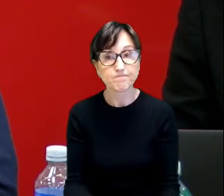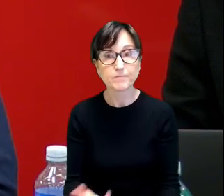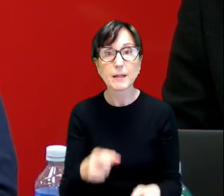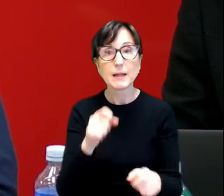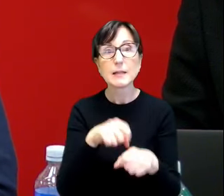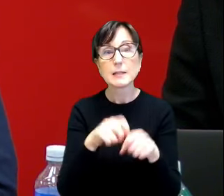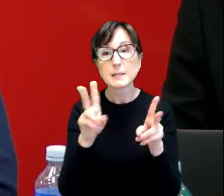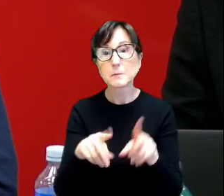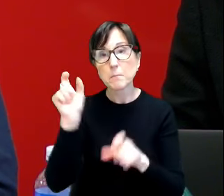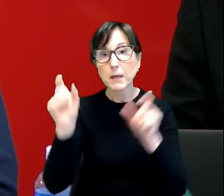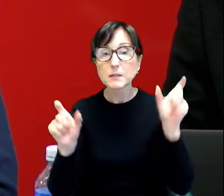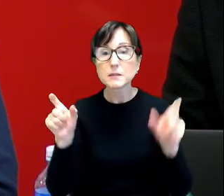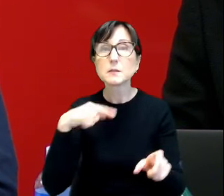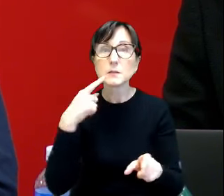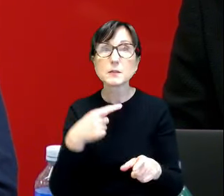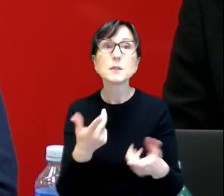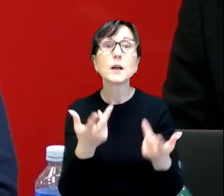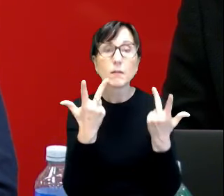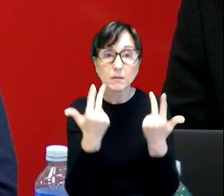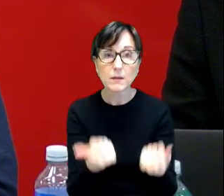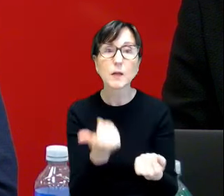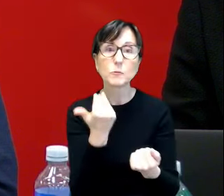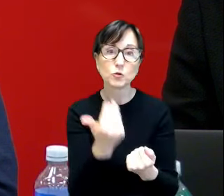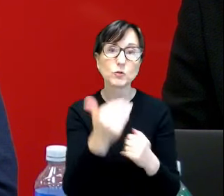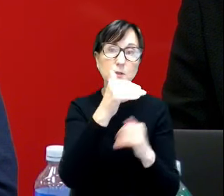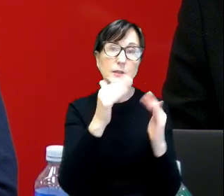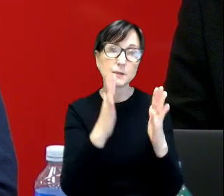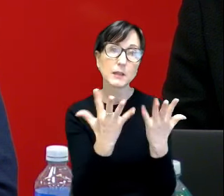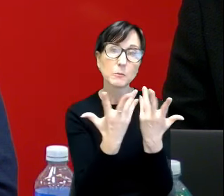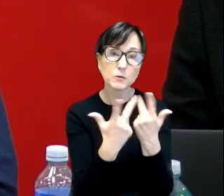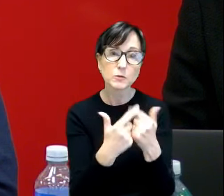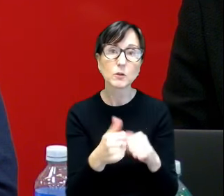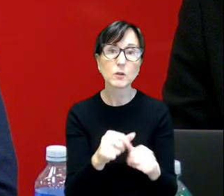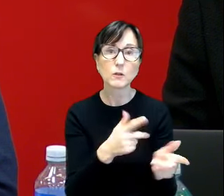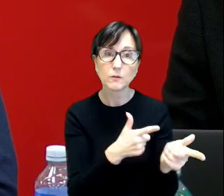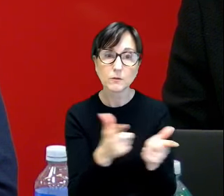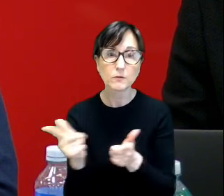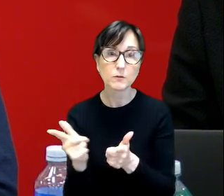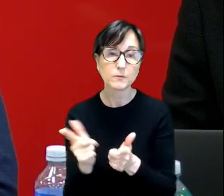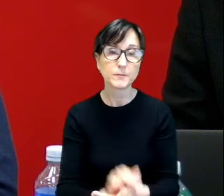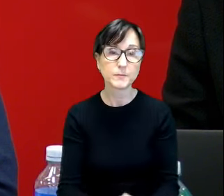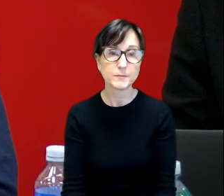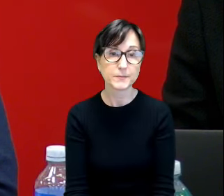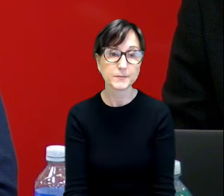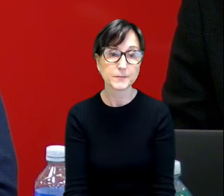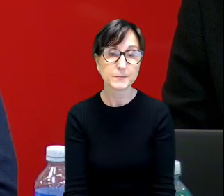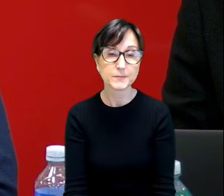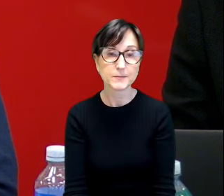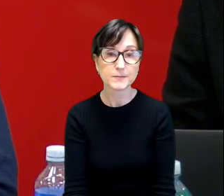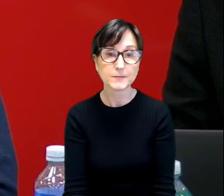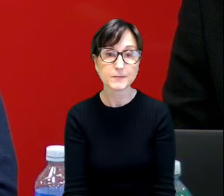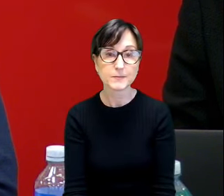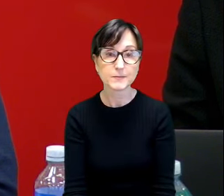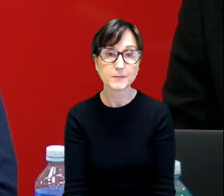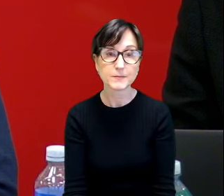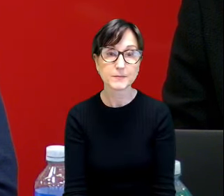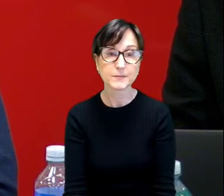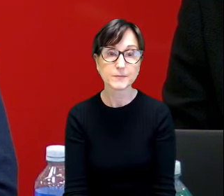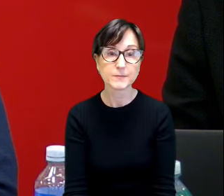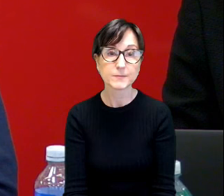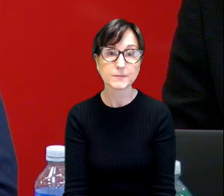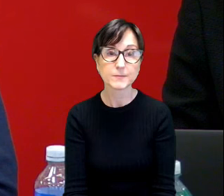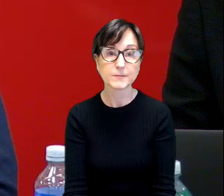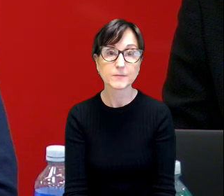skaičiavimo yra metodika tai prieš apsisprendžiant norėčiau pasakyti kad